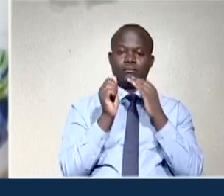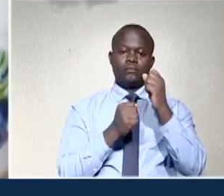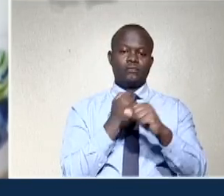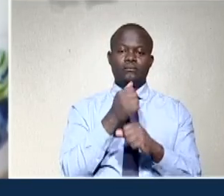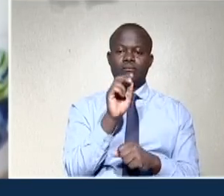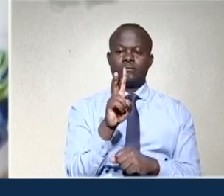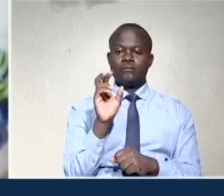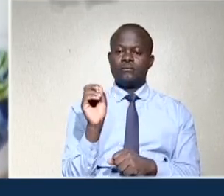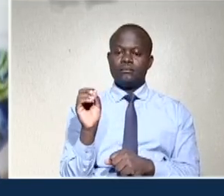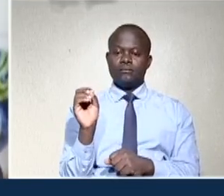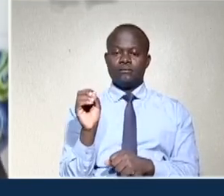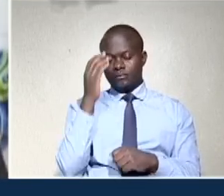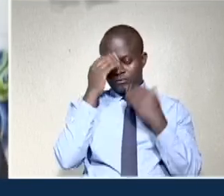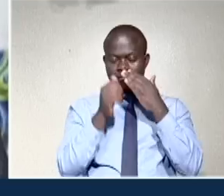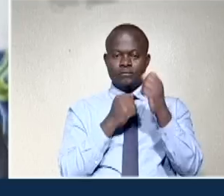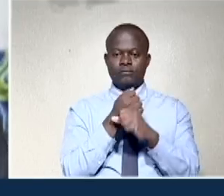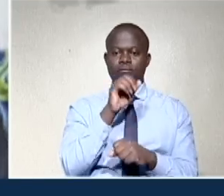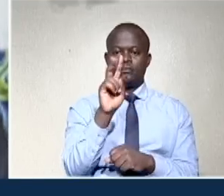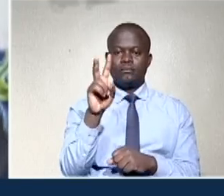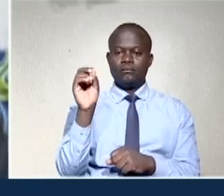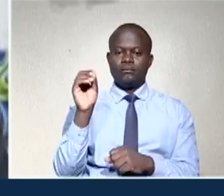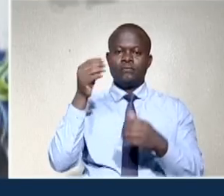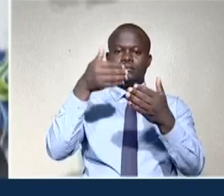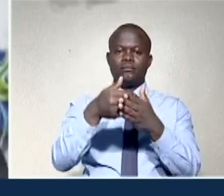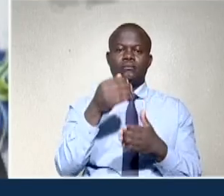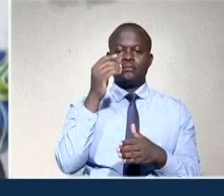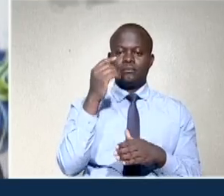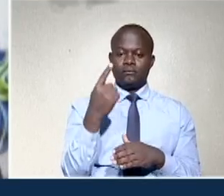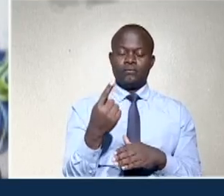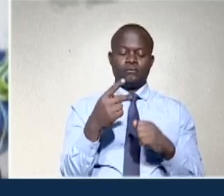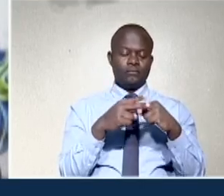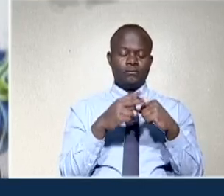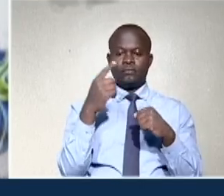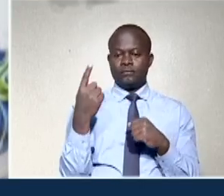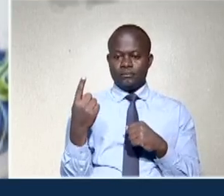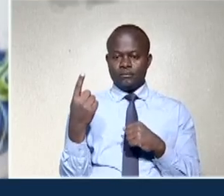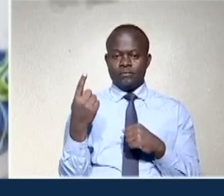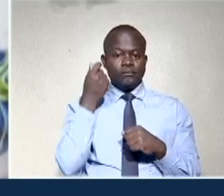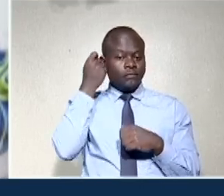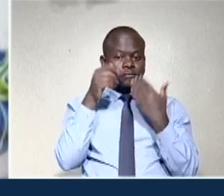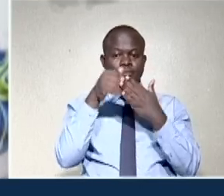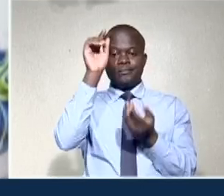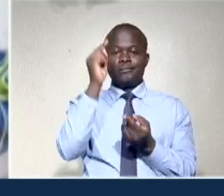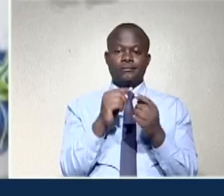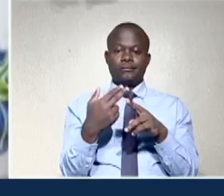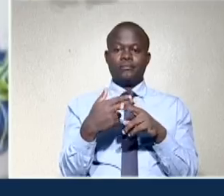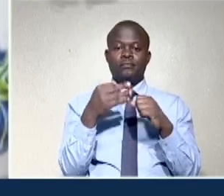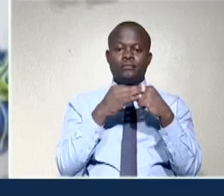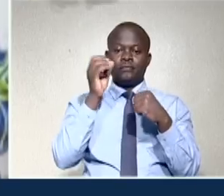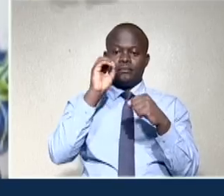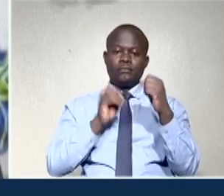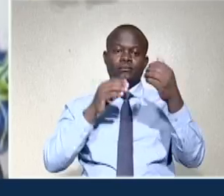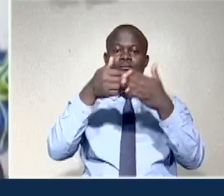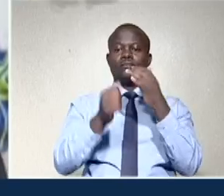bibiri ku mwaka w'ibihumbi bibiri bagera ku bihumbi igihumbi na 71 urumva ko twagabanyije hafi 80% kugeza